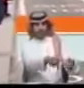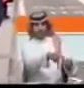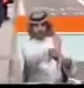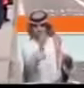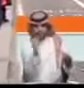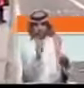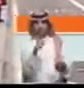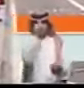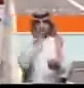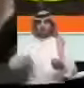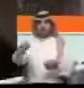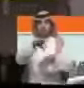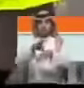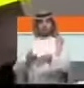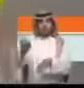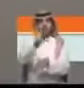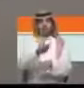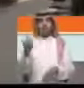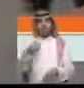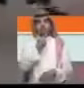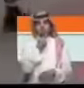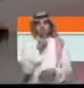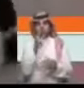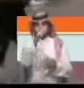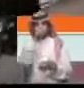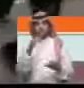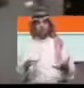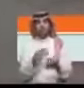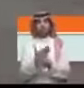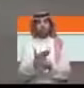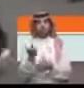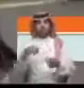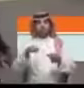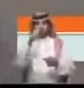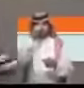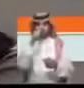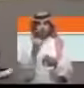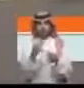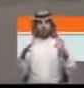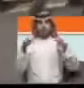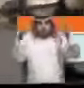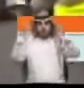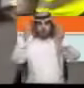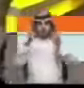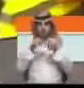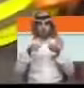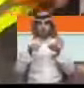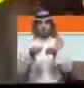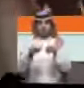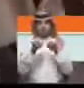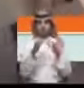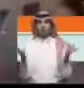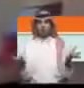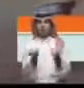وتوافد وفد السياسيين وقادة النقابات من مختلف أنحاء البلاد لحضور التجمع، والذي جذب